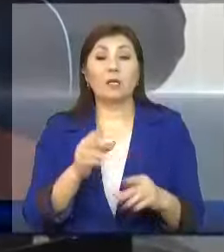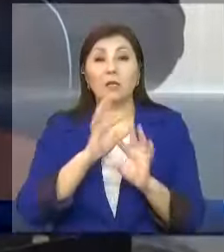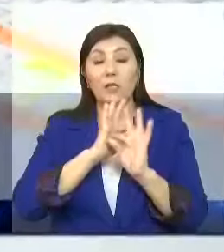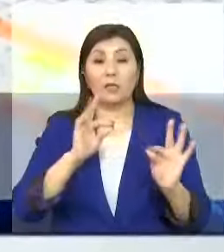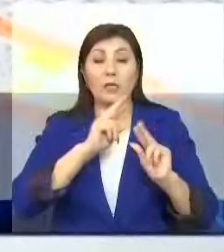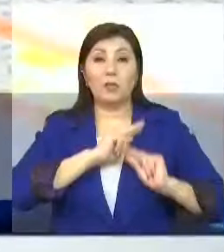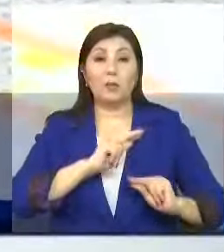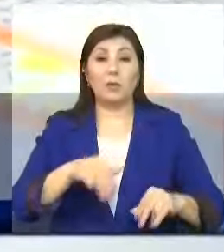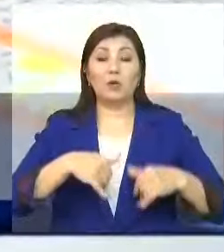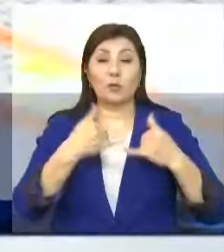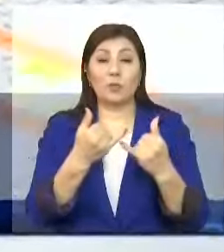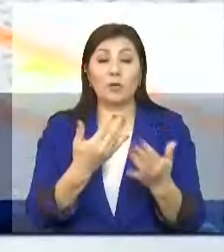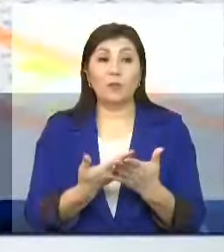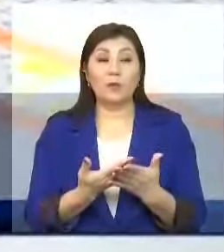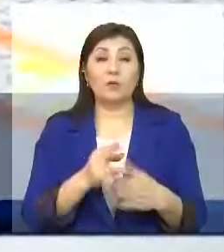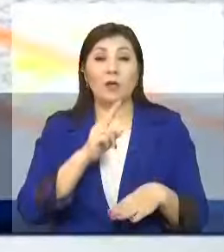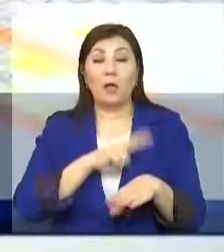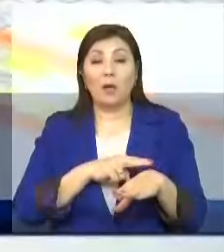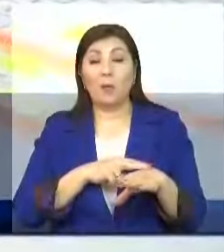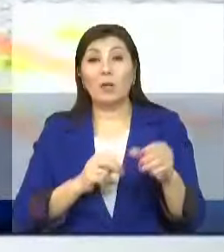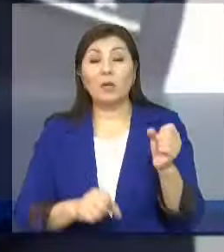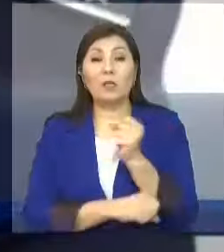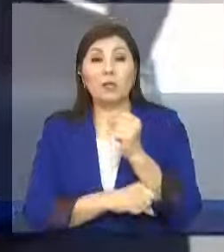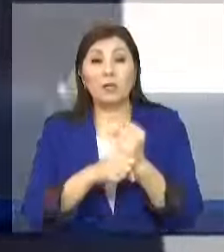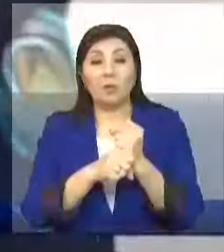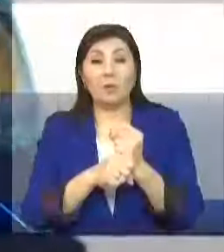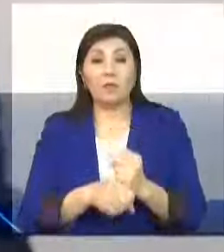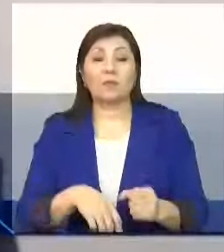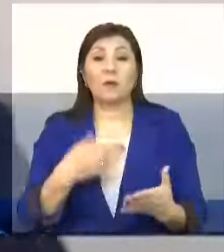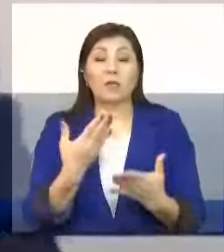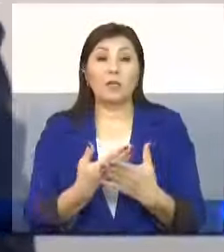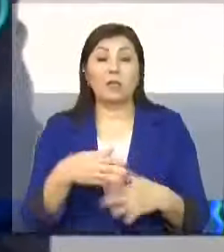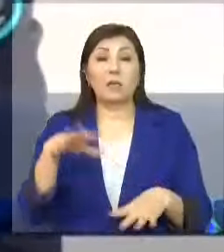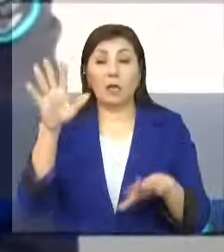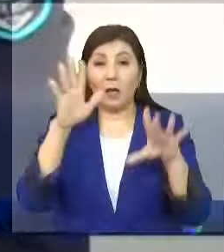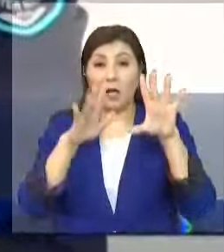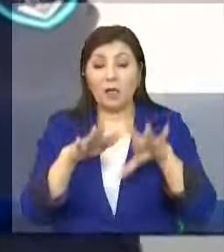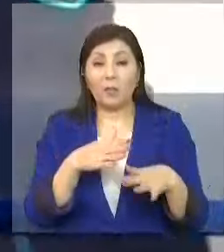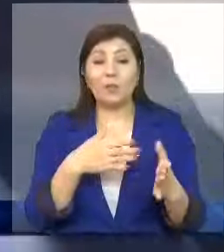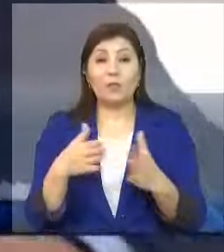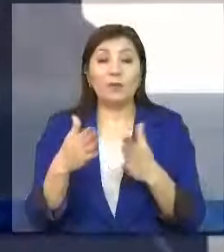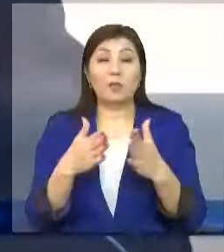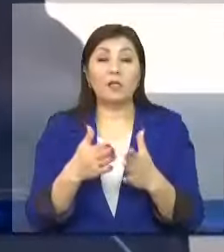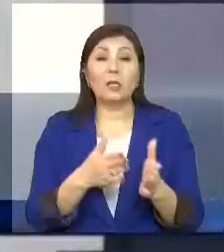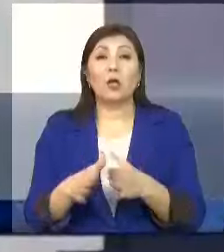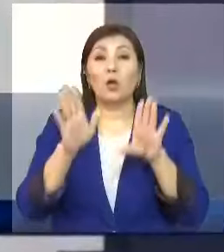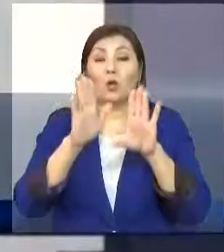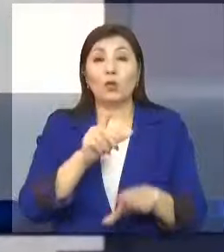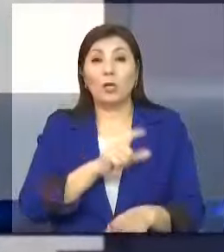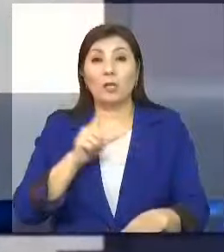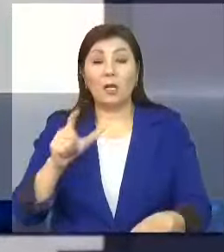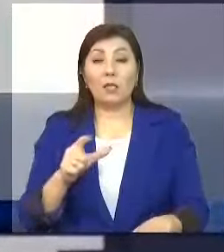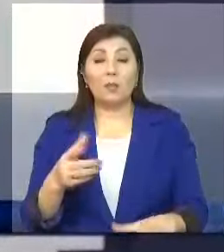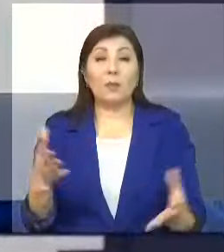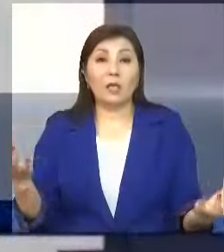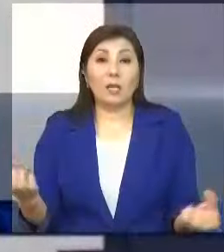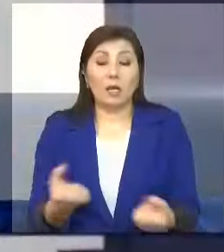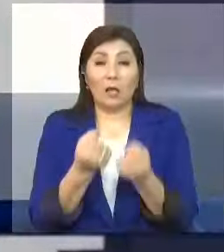еңбегі үшін берілді. Патрульдік полиция ротасының қызметкерлері қарлы боран кезінде жолда қалған Тәжікстан азаматтары мен балаларды қауіпсіз